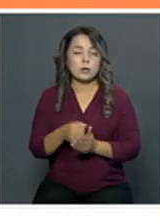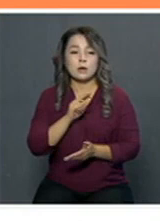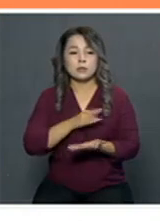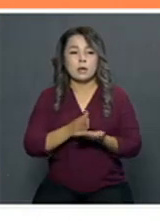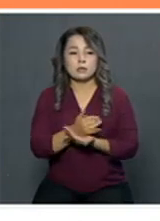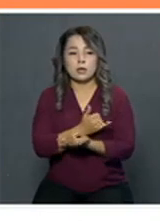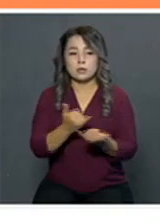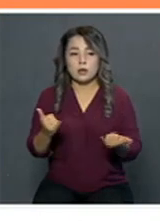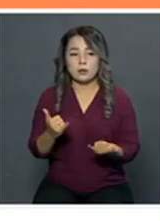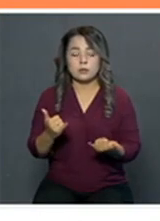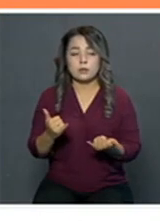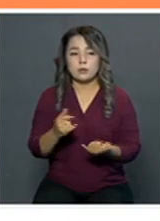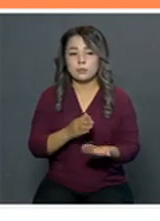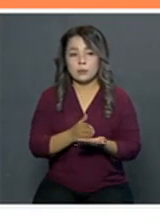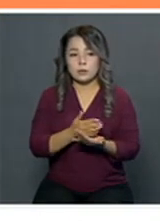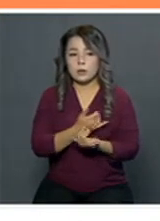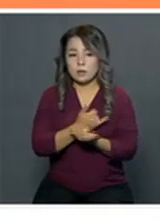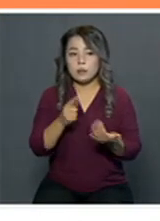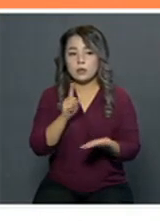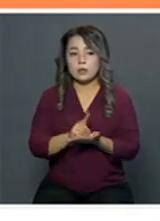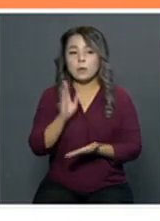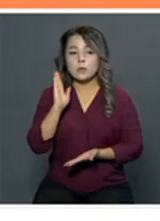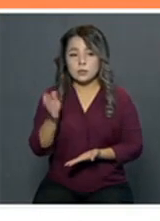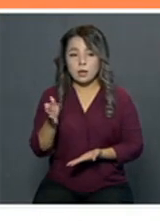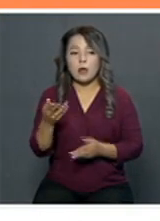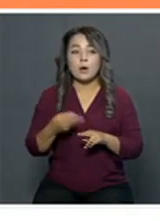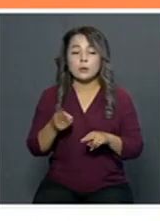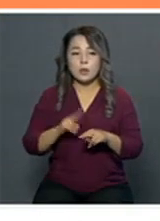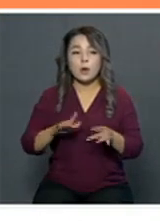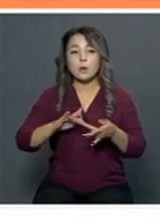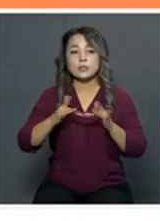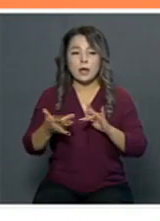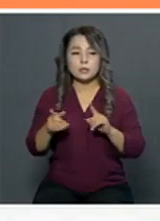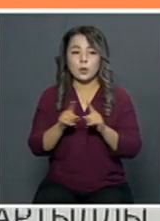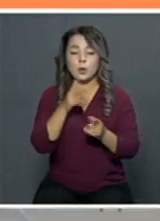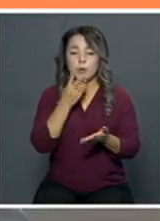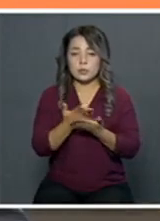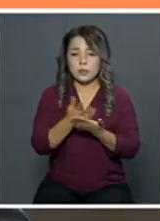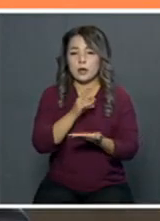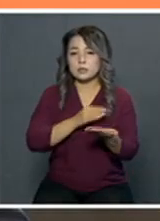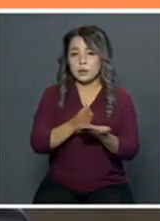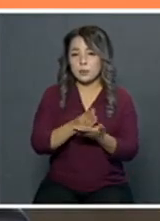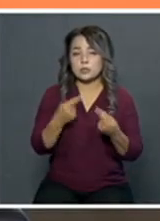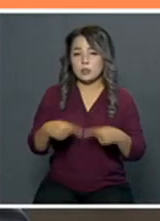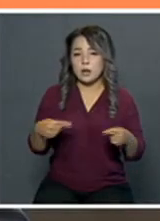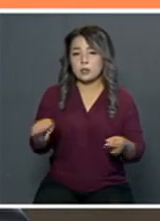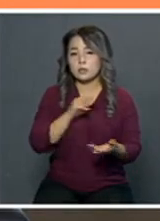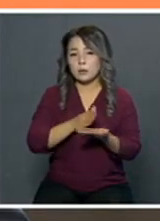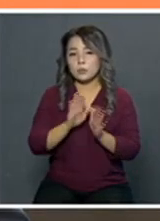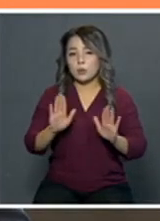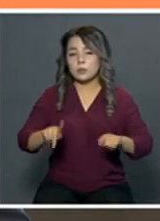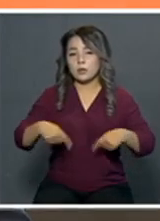халыққа қызмет көрсететін болады. Бұның өзінде де онлайн көрсетілмейтін қызметтің түрлері бойынша